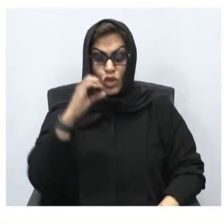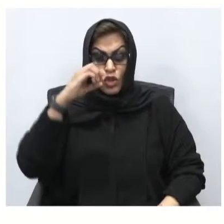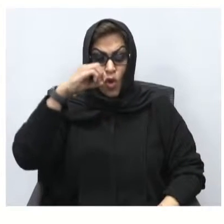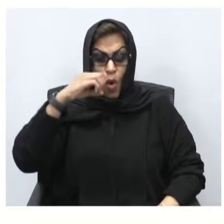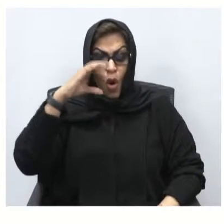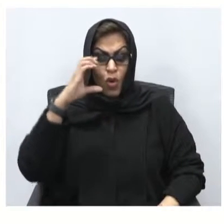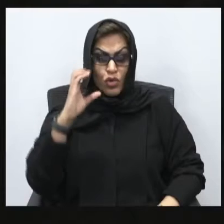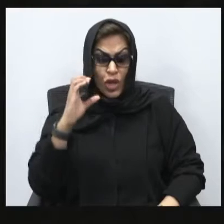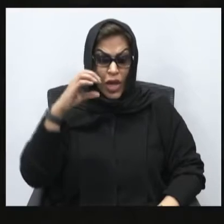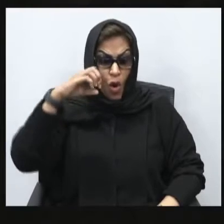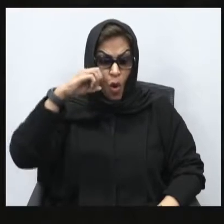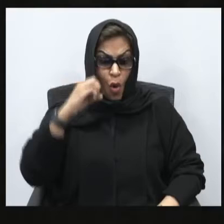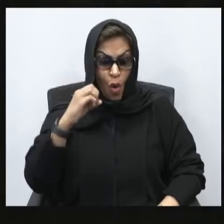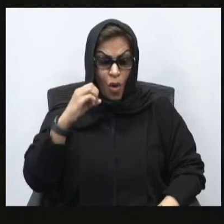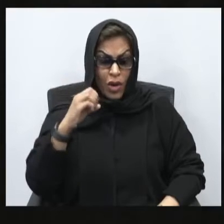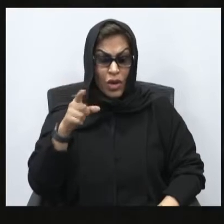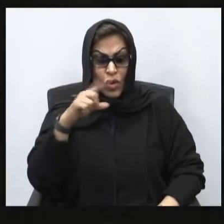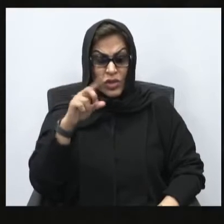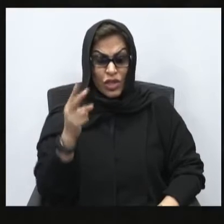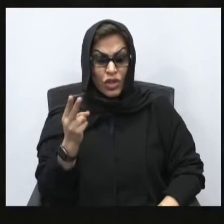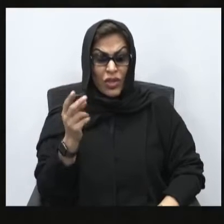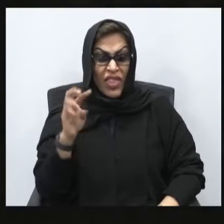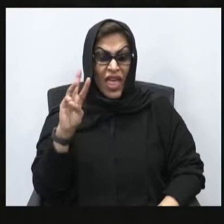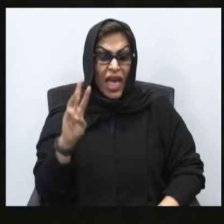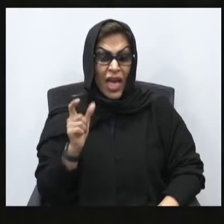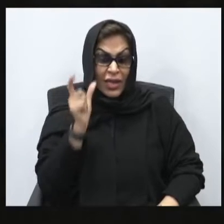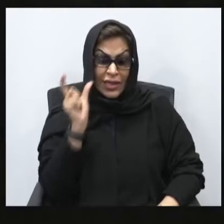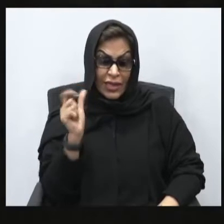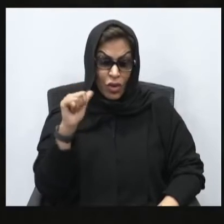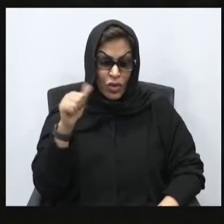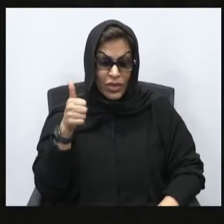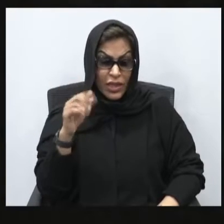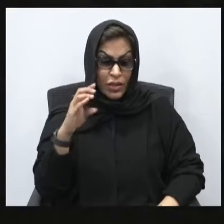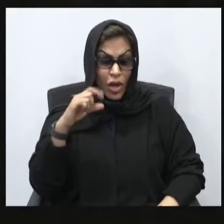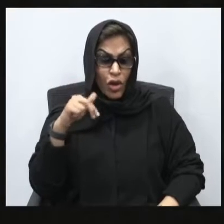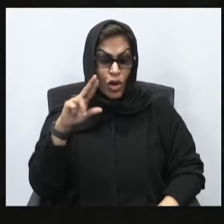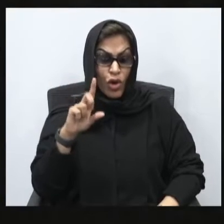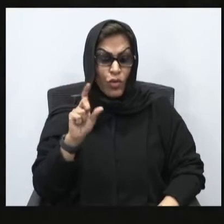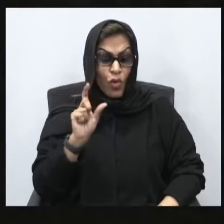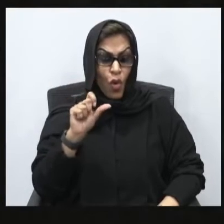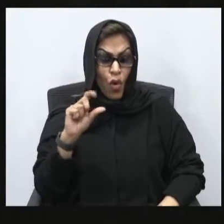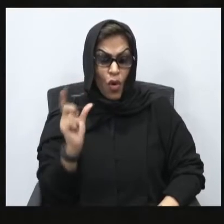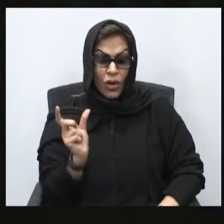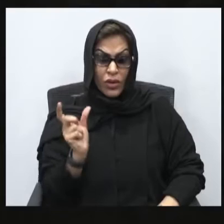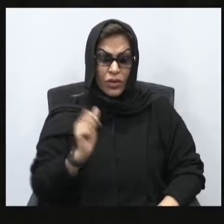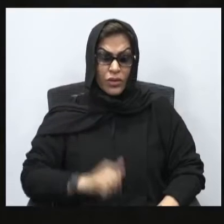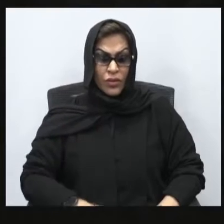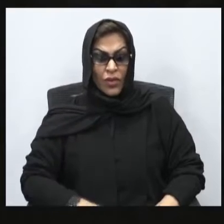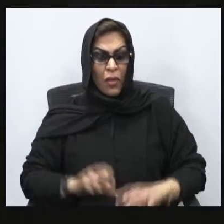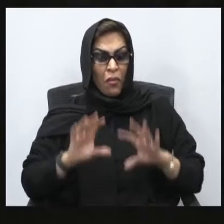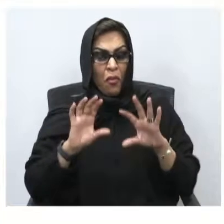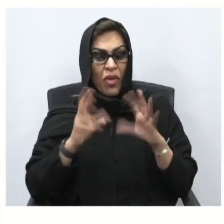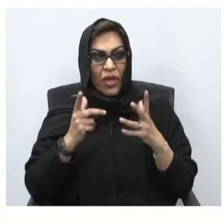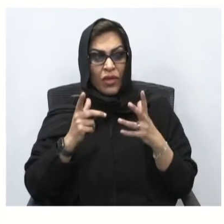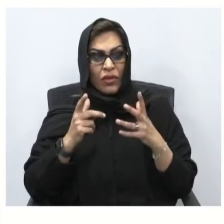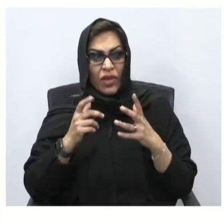بالتالي على اساسه يتم عمليه انتشار هذه الغازات من الذي يحرك ذلك